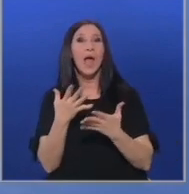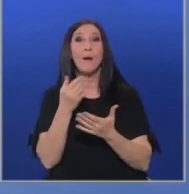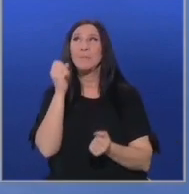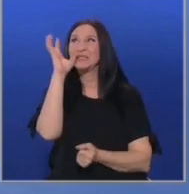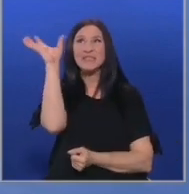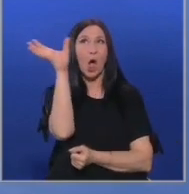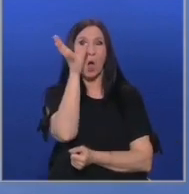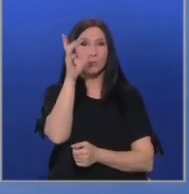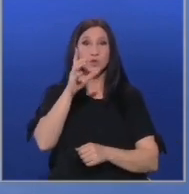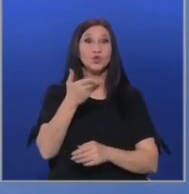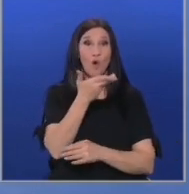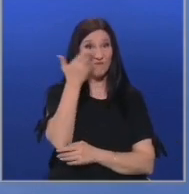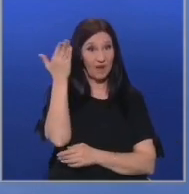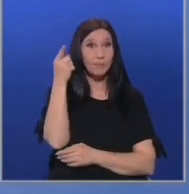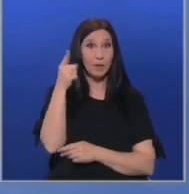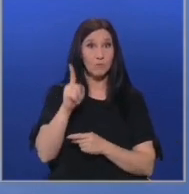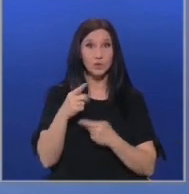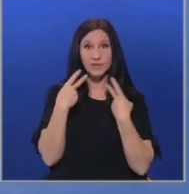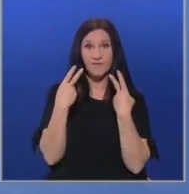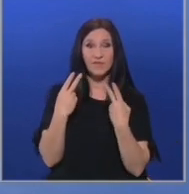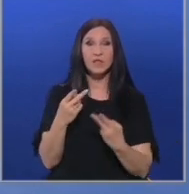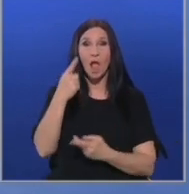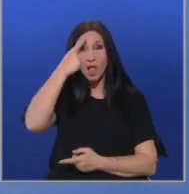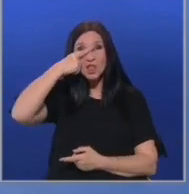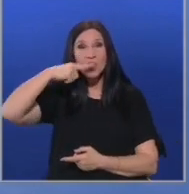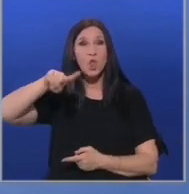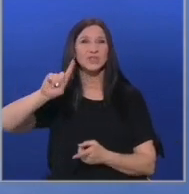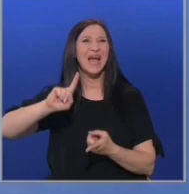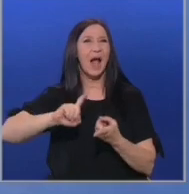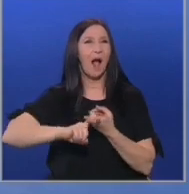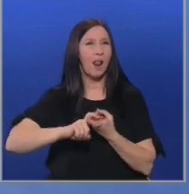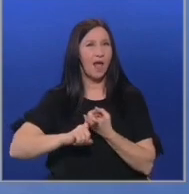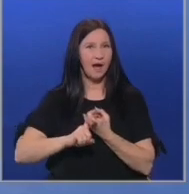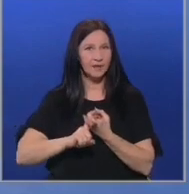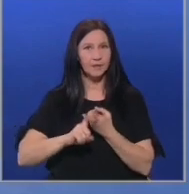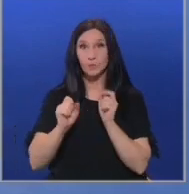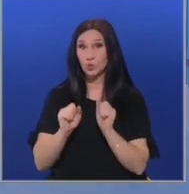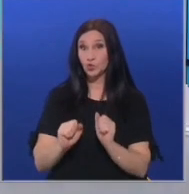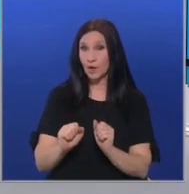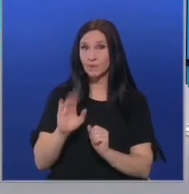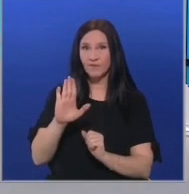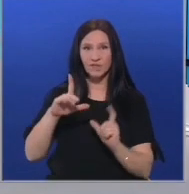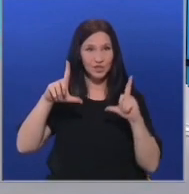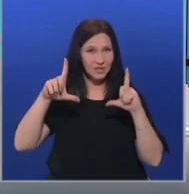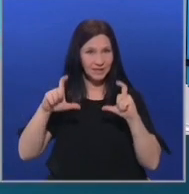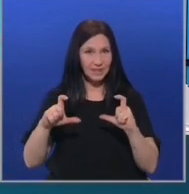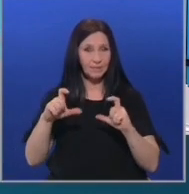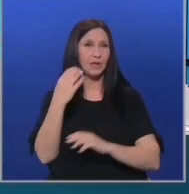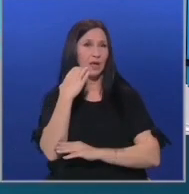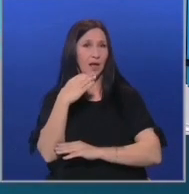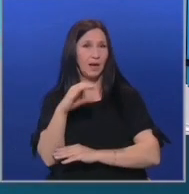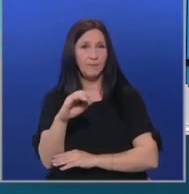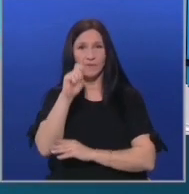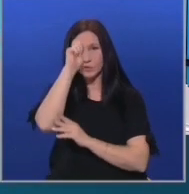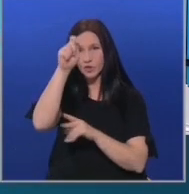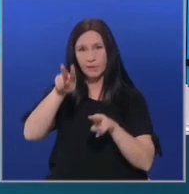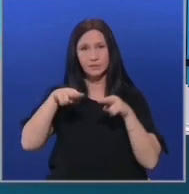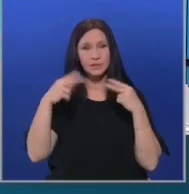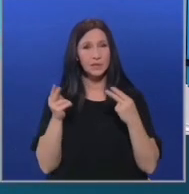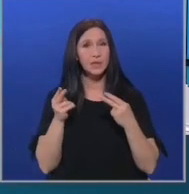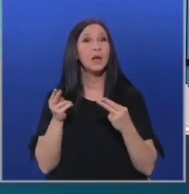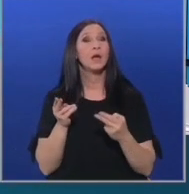безоблачно време оттам може да се види и нос Калиакра. Очакваме и вашите снимки и видеа,